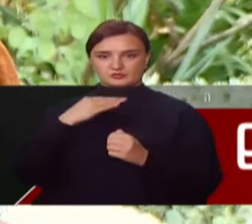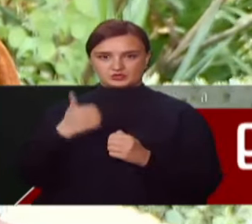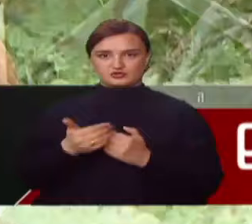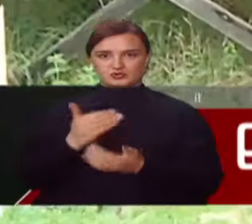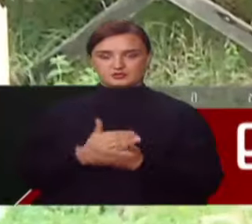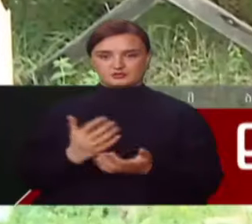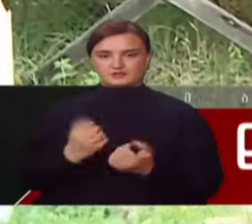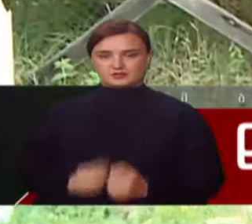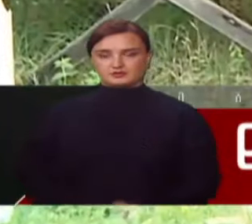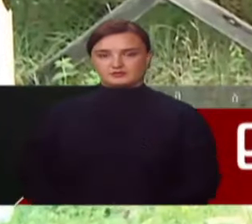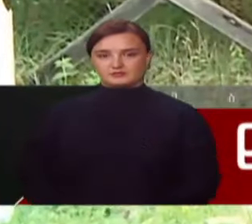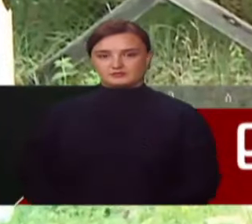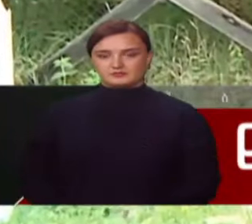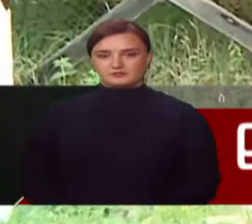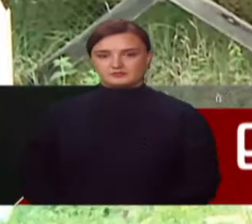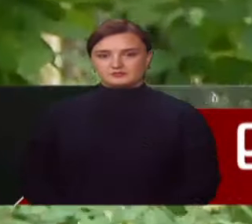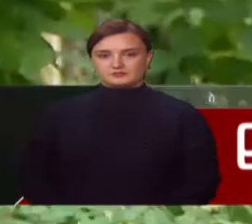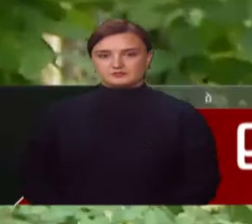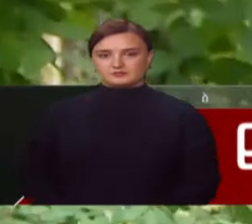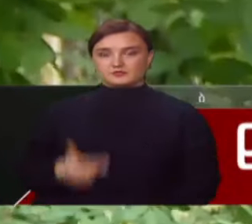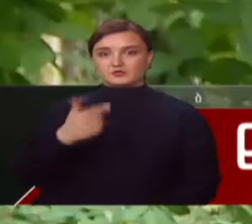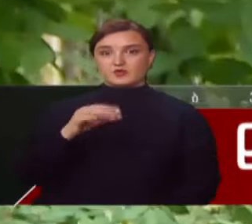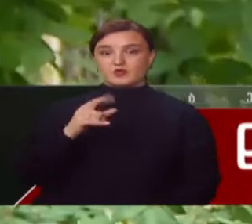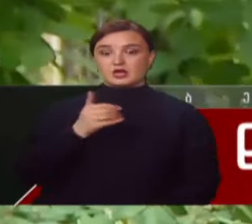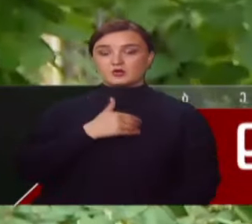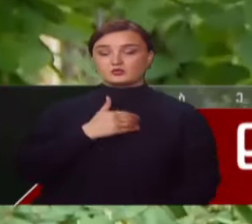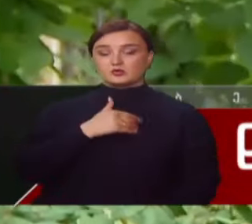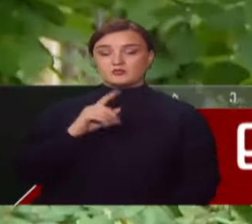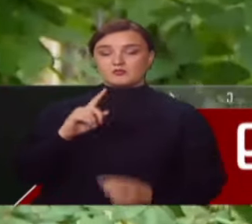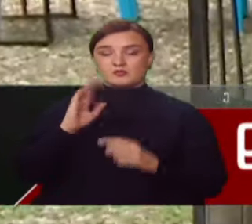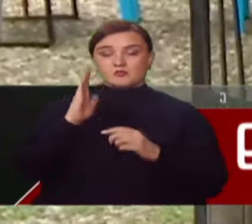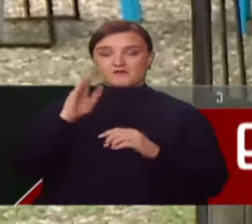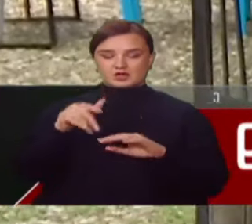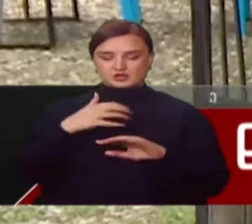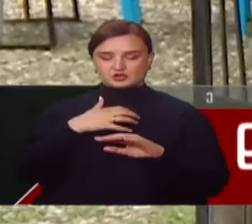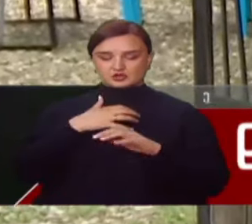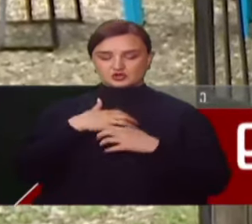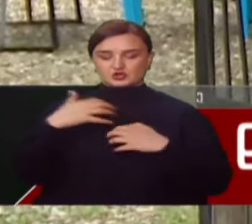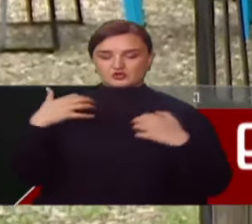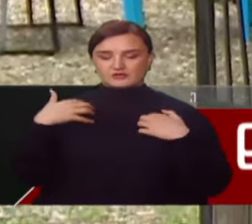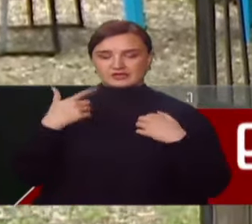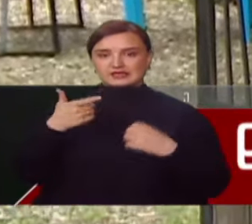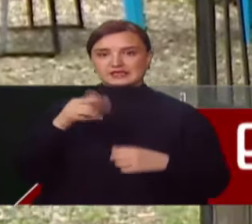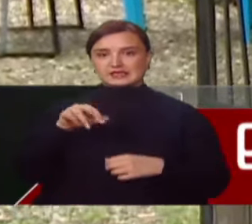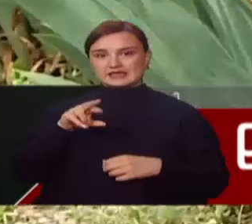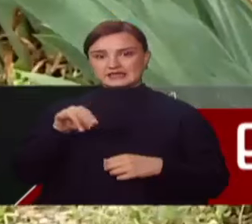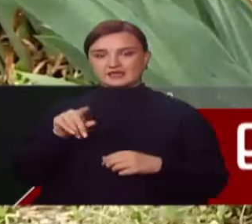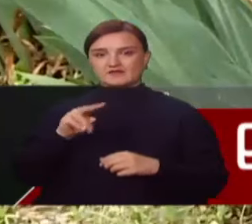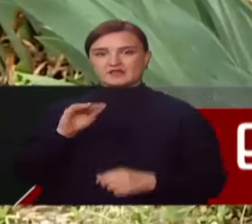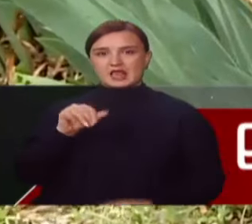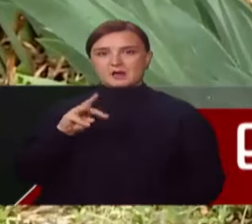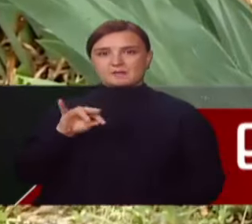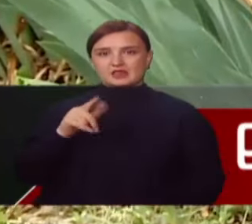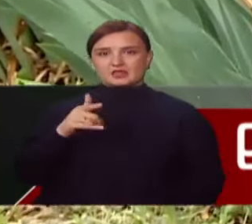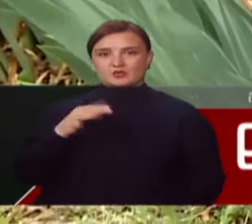მივიღეთ ჩვენ. გოგა შავშიშვილს სურვილი აქვს, რომ მომავალში პარკს რამდენიმე ცხოველი, ასევე გედები და ფლამინგოები შემატოს და